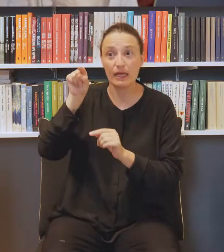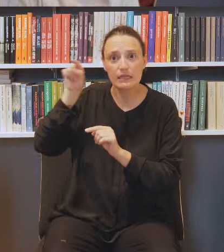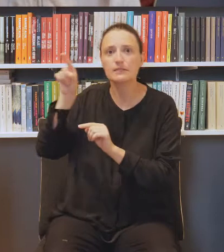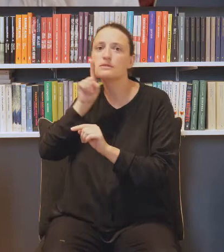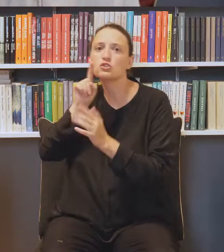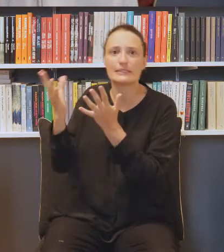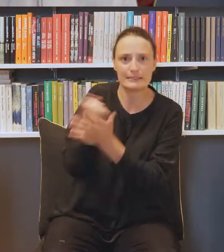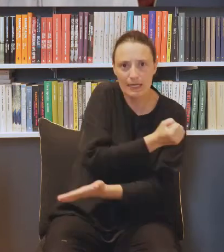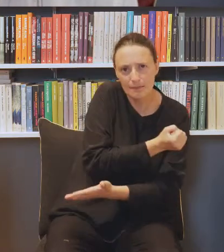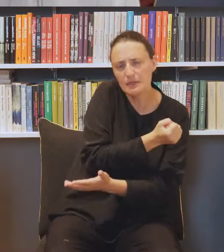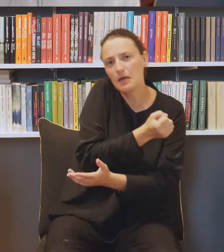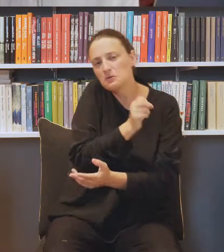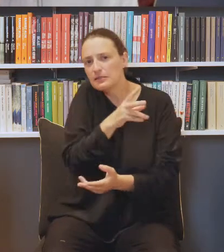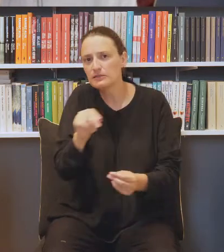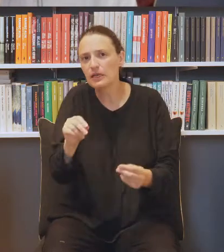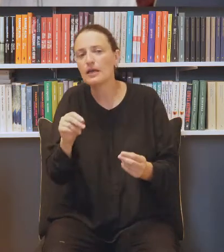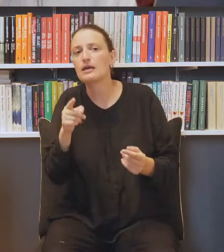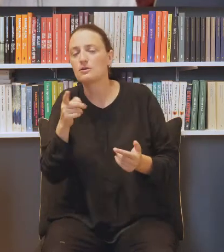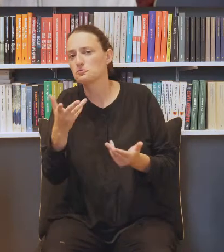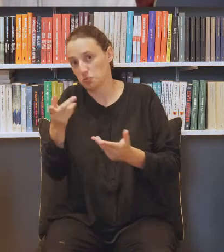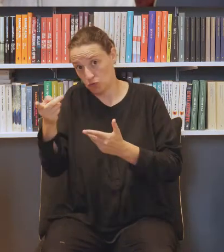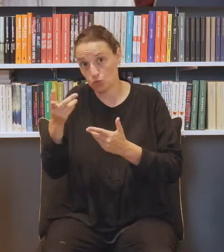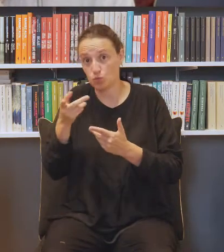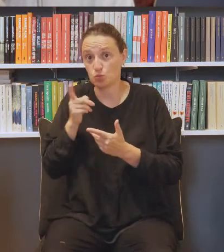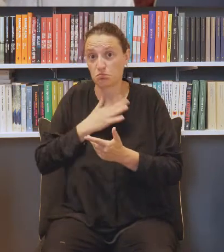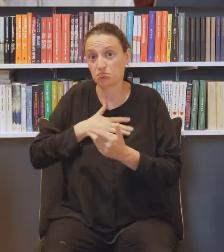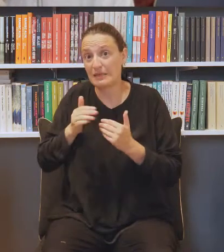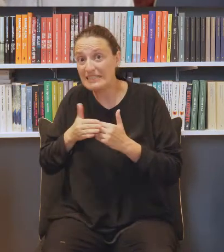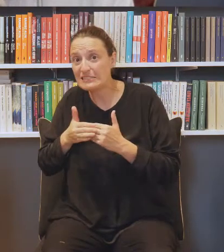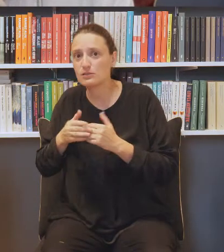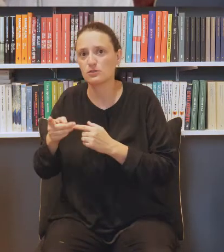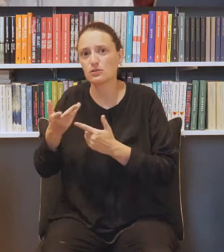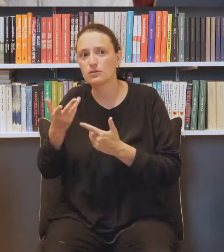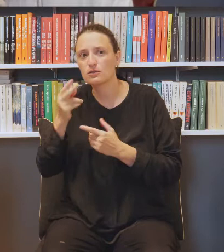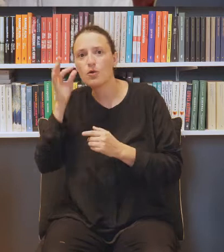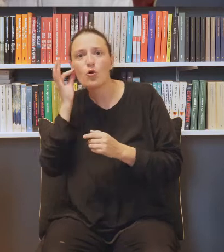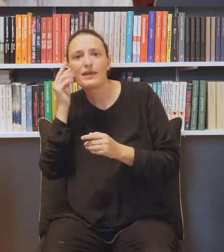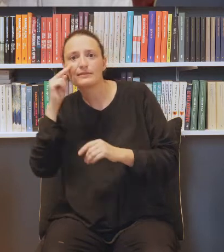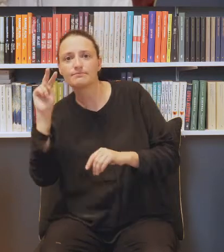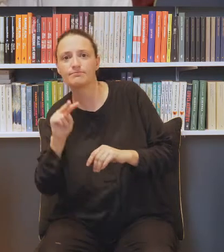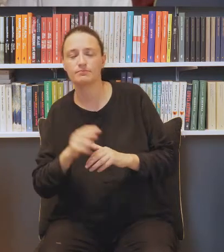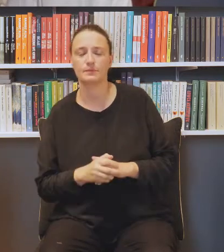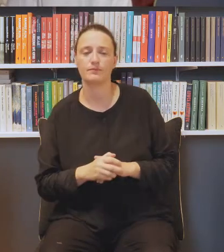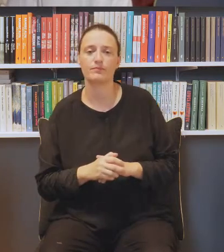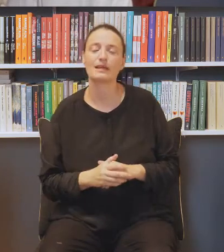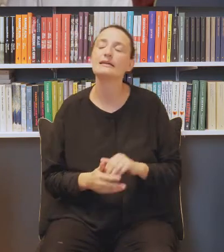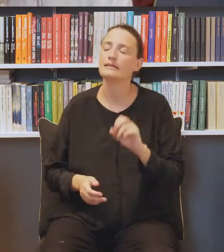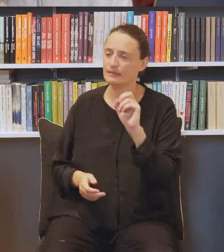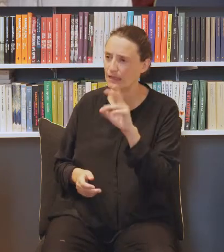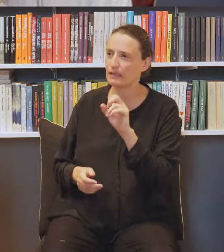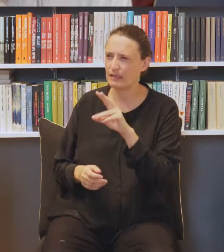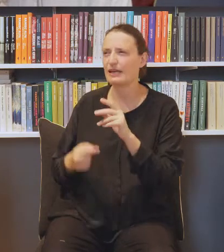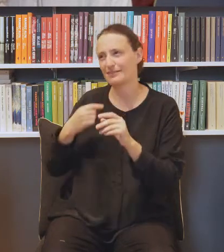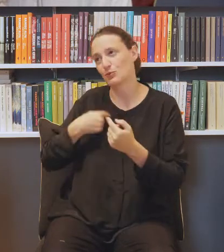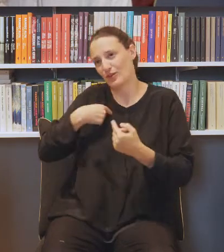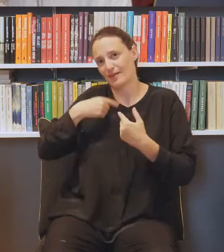jest ci ogólnie bliska. Tak, znaczy, no rzeczywiście jest tutaj taka pewna rozbieżność,